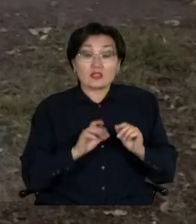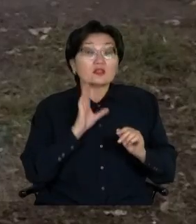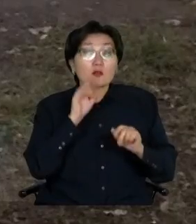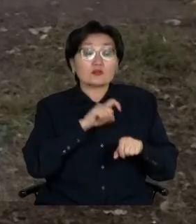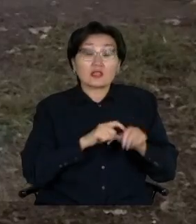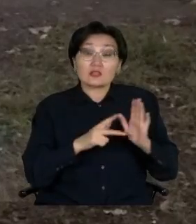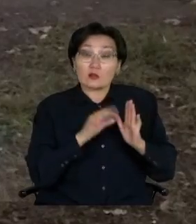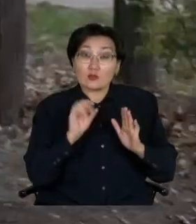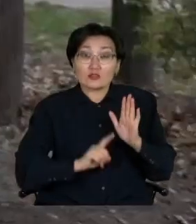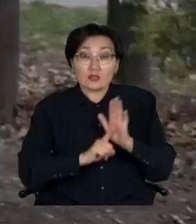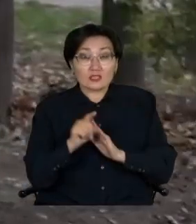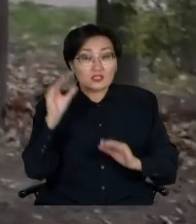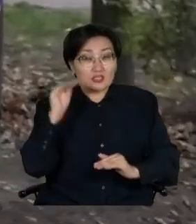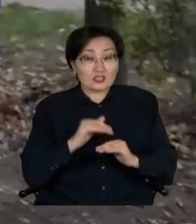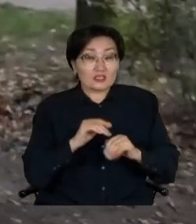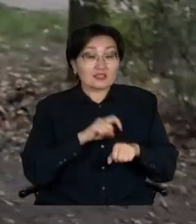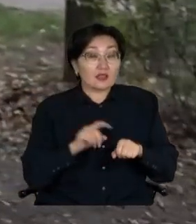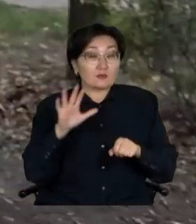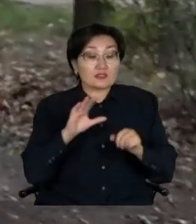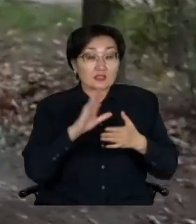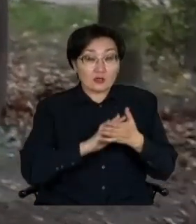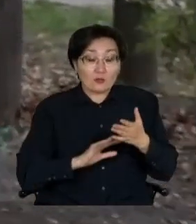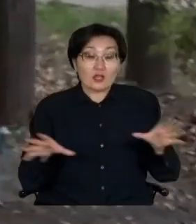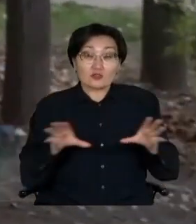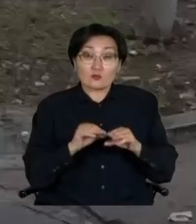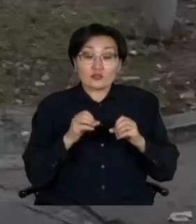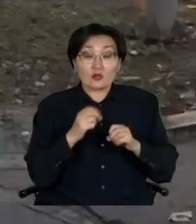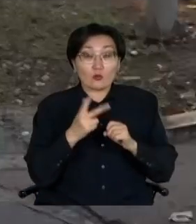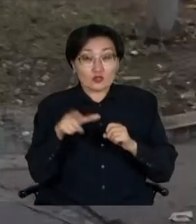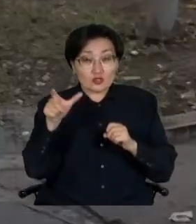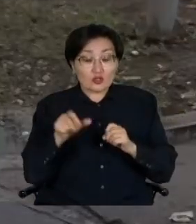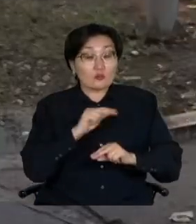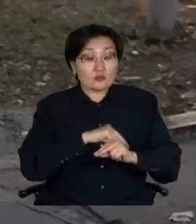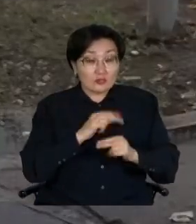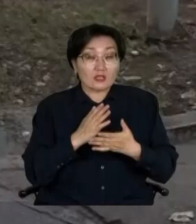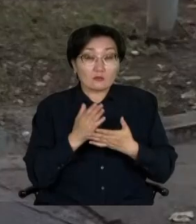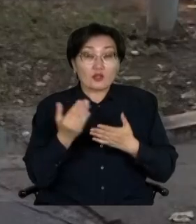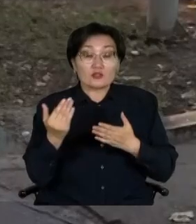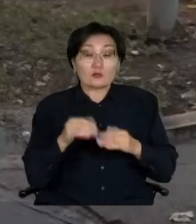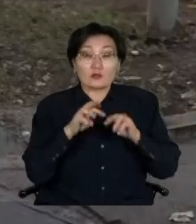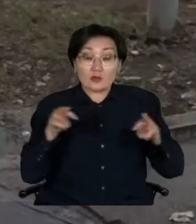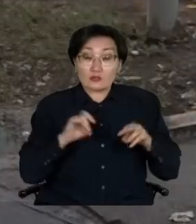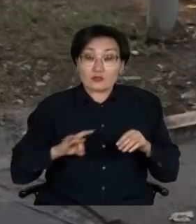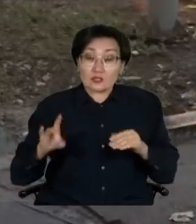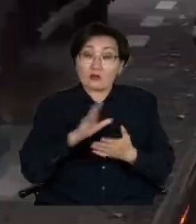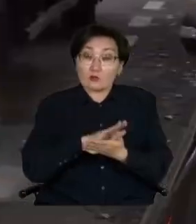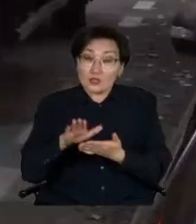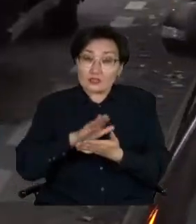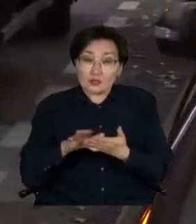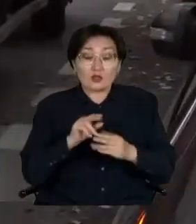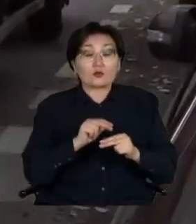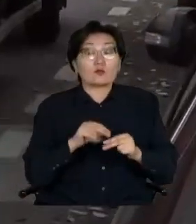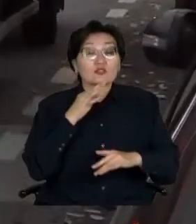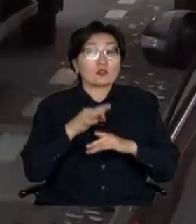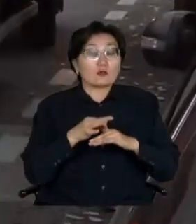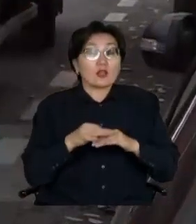8-ден басталып, кешкі 5-ке дейін жалғасады. Ал Динамен бірлесе тағы 13 адам қызмет атқарады. Олар Медеу ауданының тазалығына жауапты.